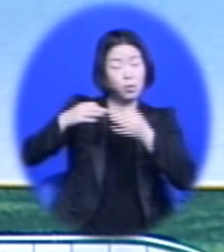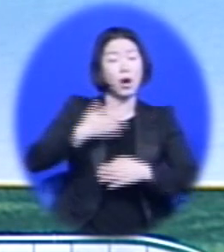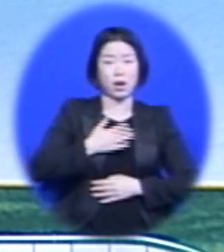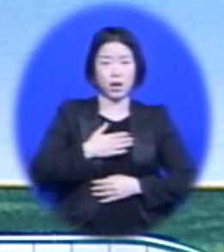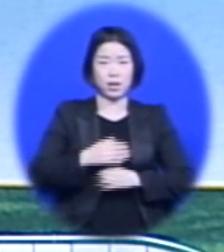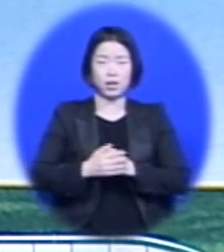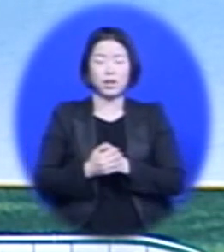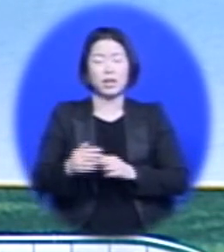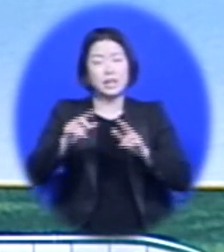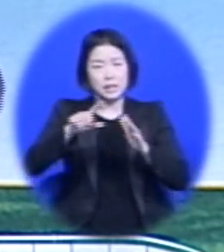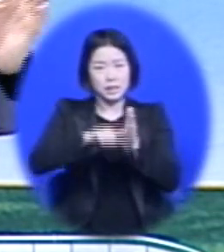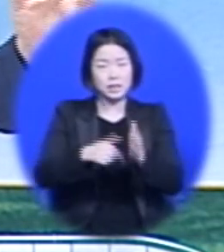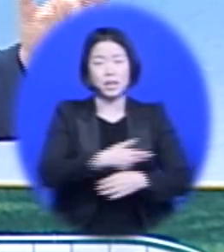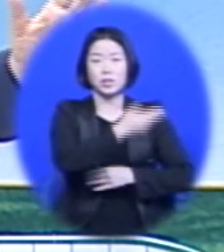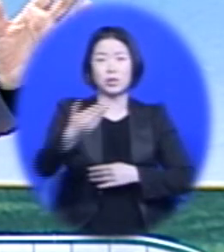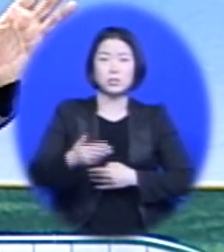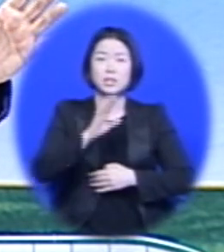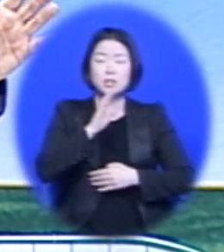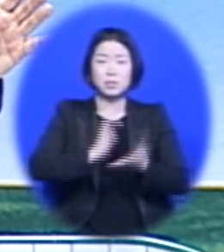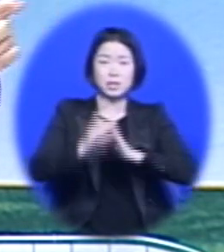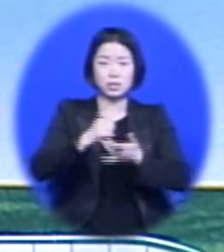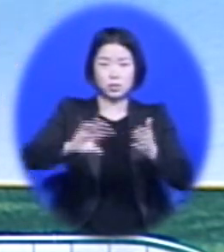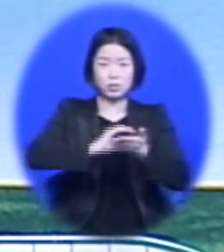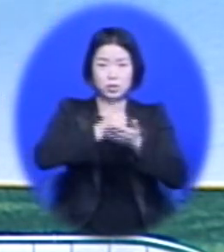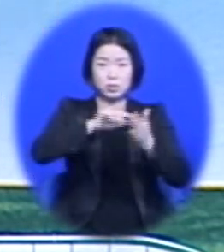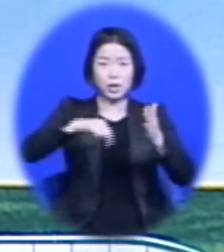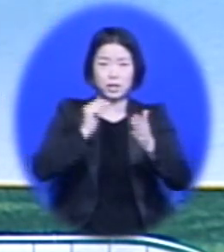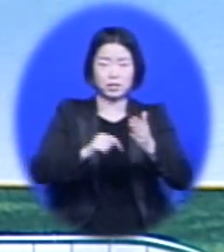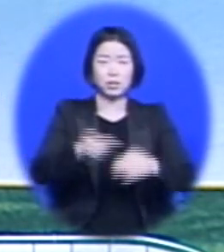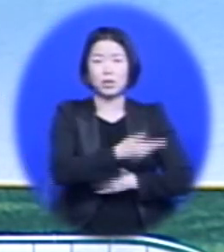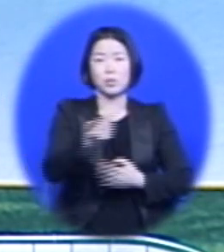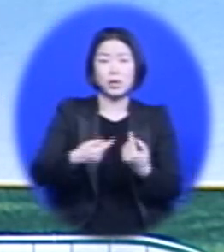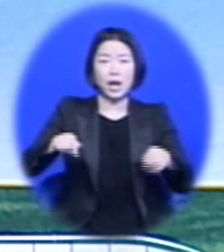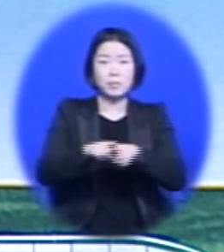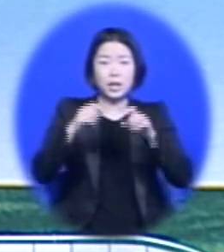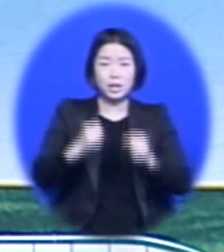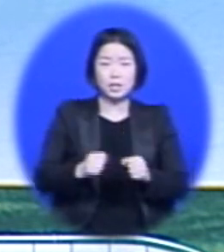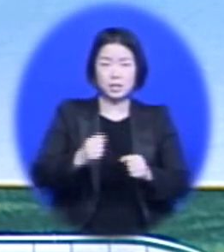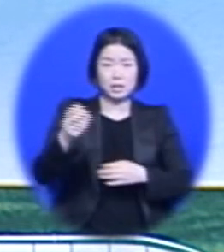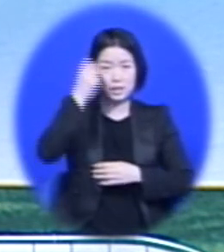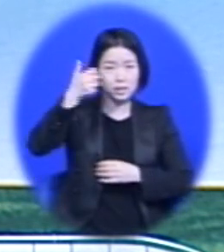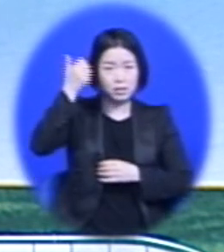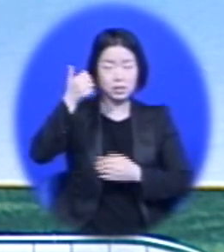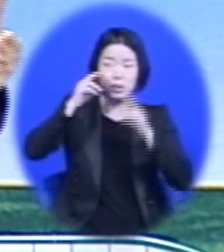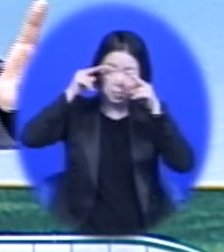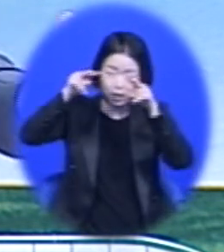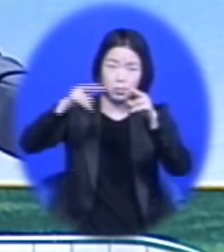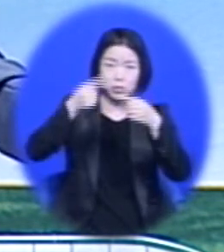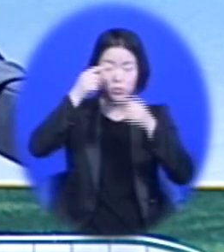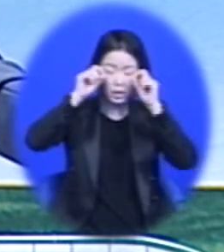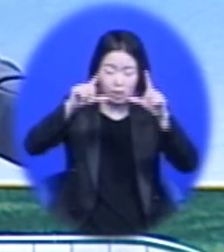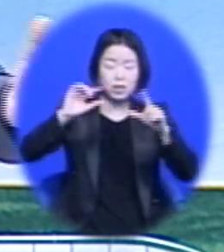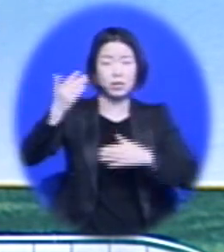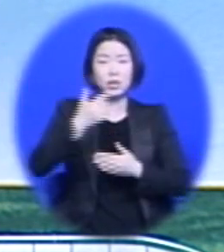오늘 이 시간 여러분들이 정말 예수 그리스도 안에서 여러분과 함께 계시는 성령님을 바라보시는 눈이 열리게 되기를